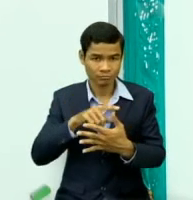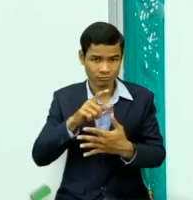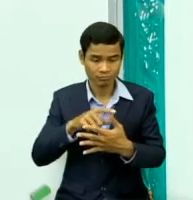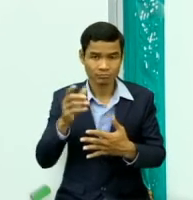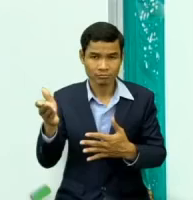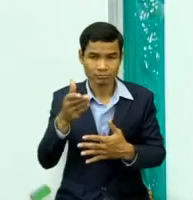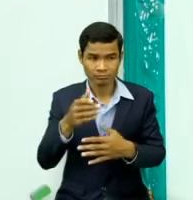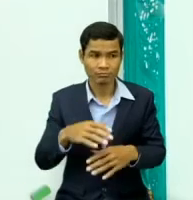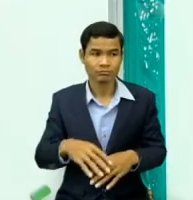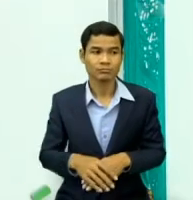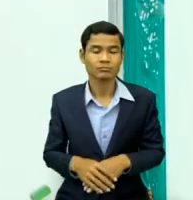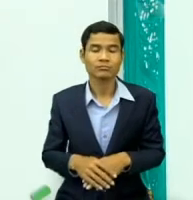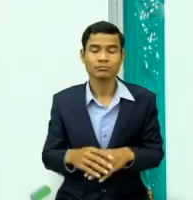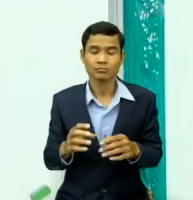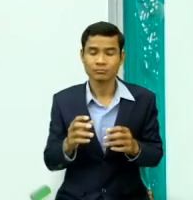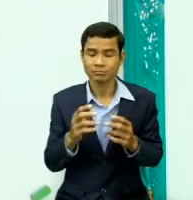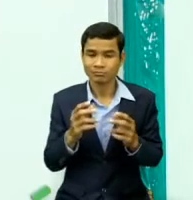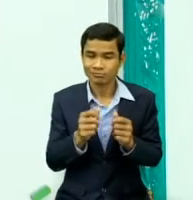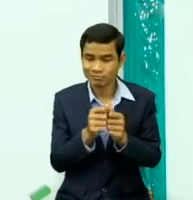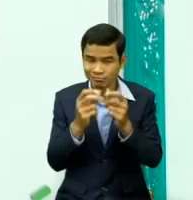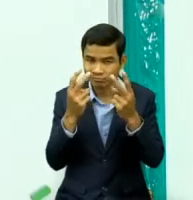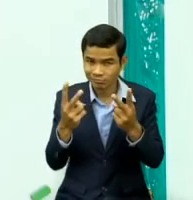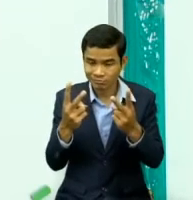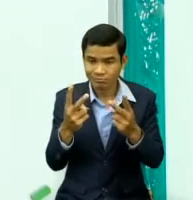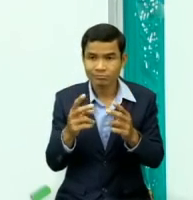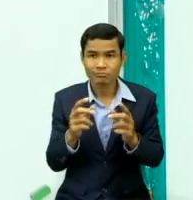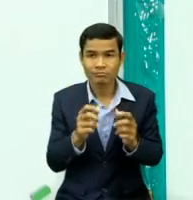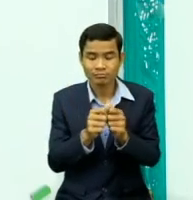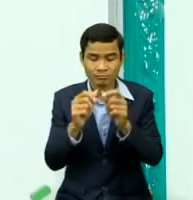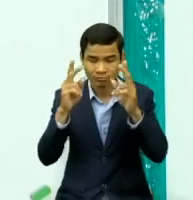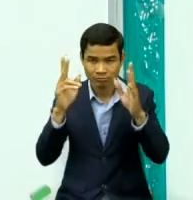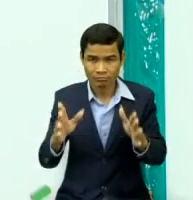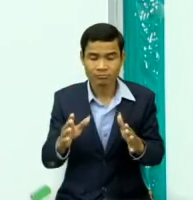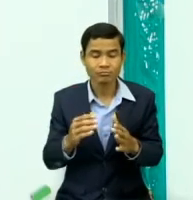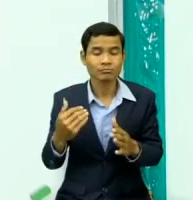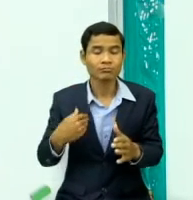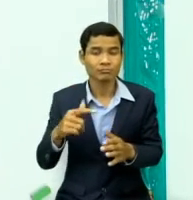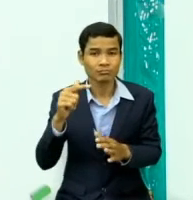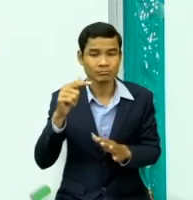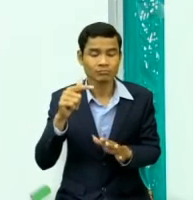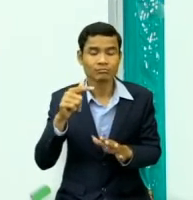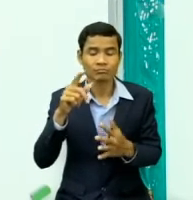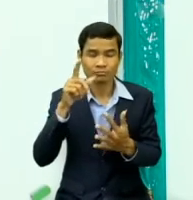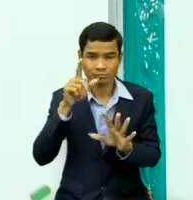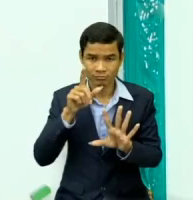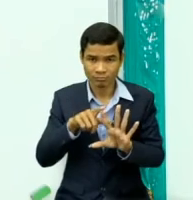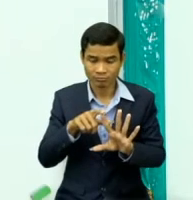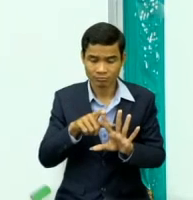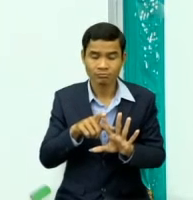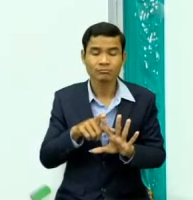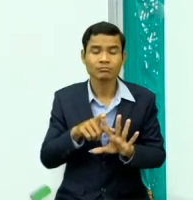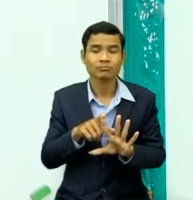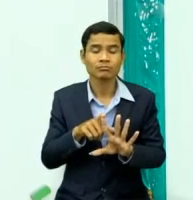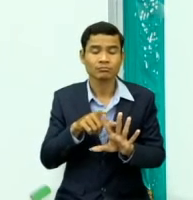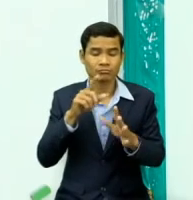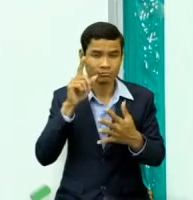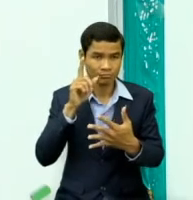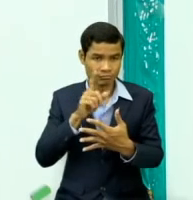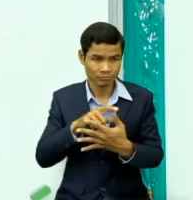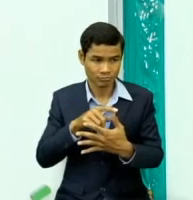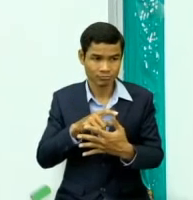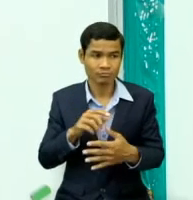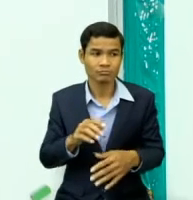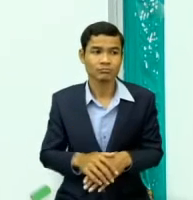chà con chúng ta chơi mùi nẹ cừu ngỏ miên ạ xó ngớ xâm lạp bí sạ